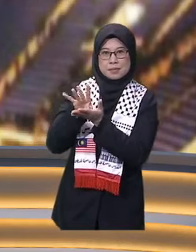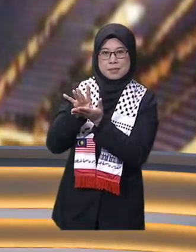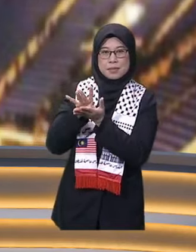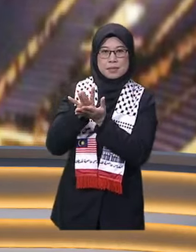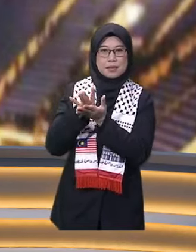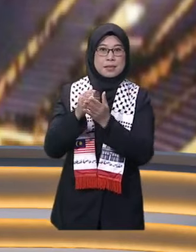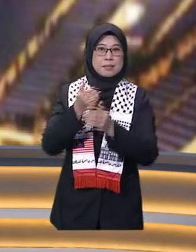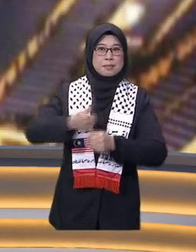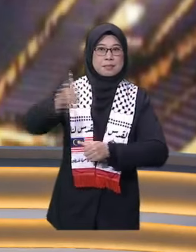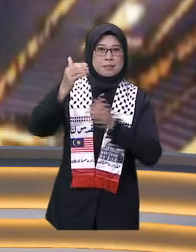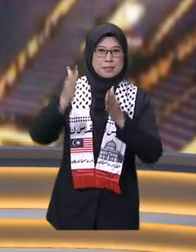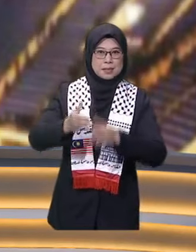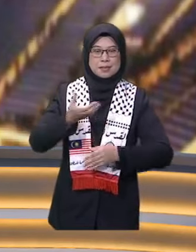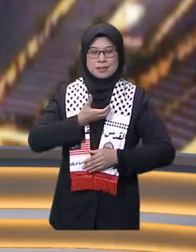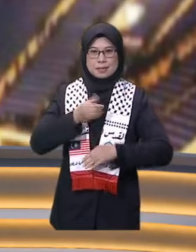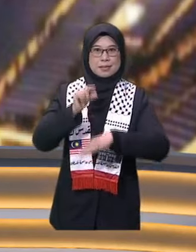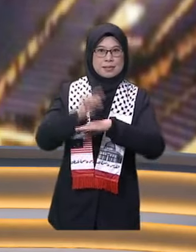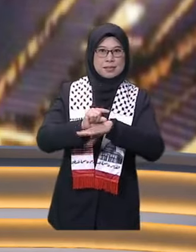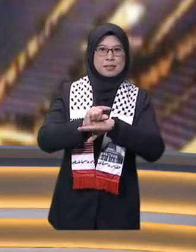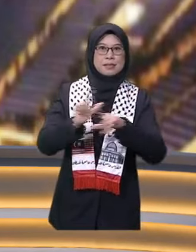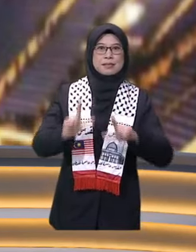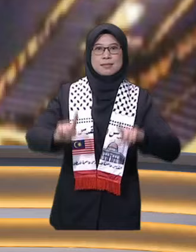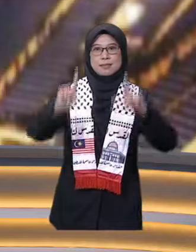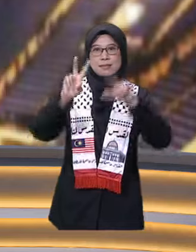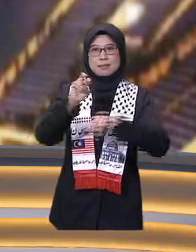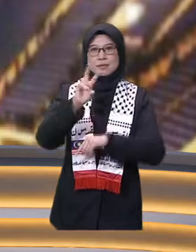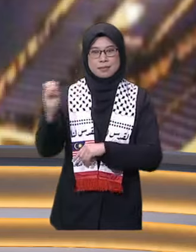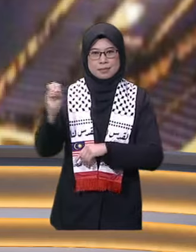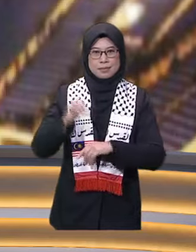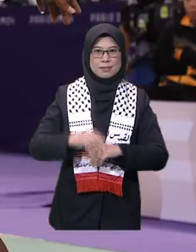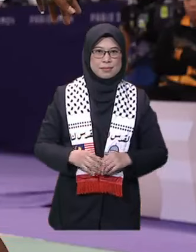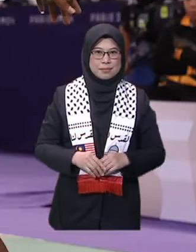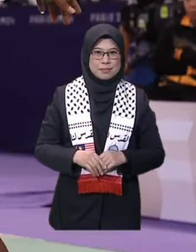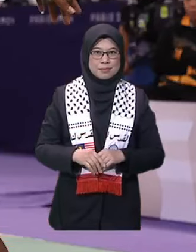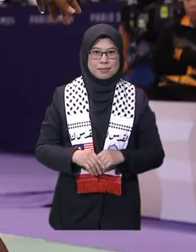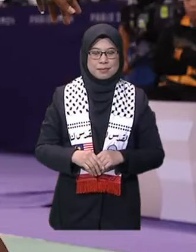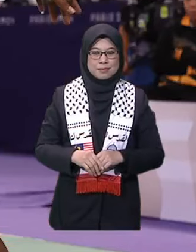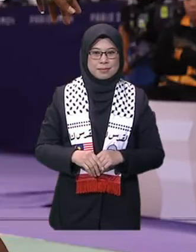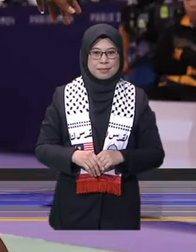2020 gandingan Korea Selatan Kim Song-yong Kong Hee-yong.